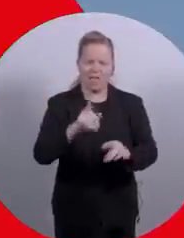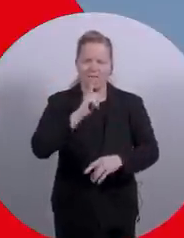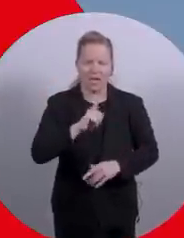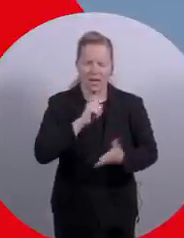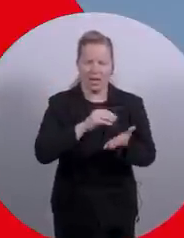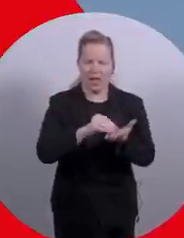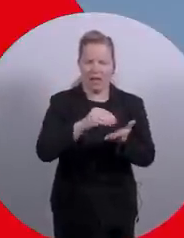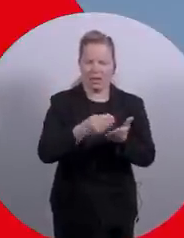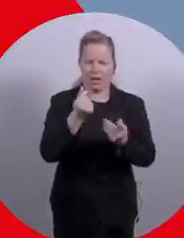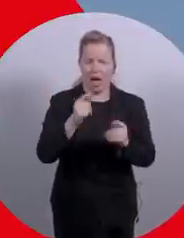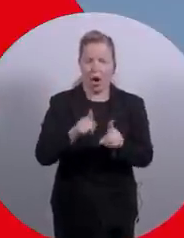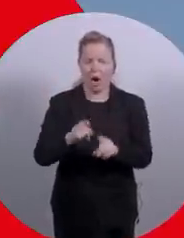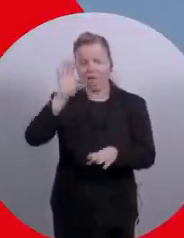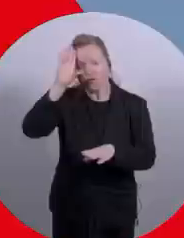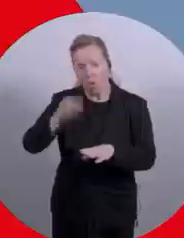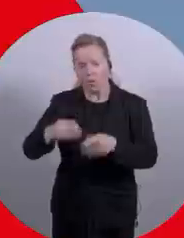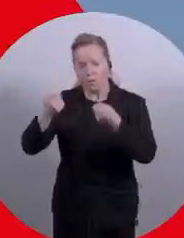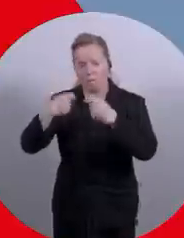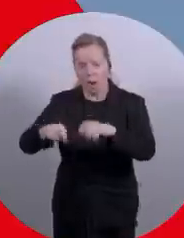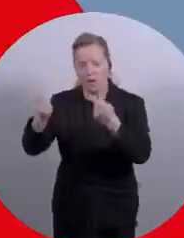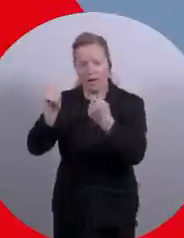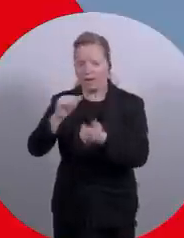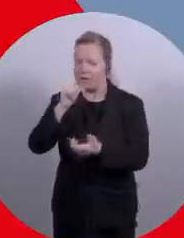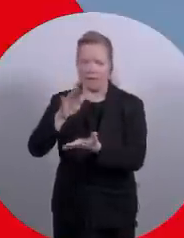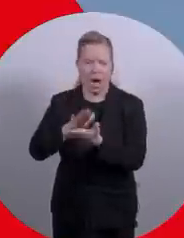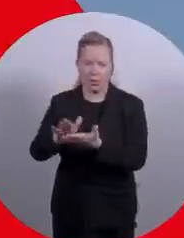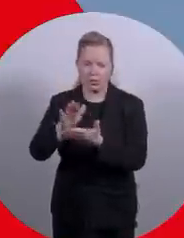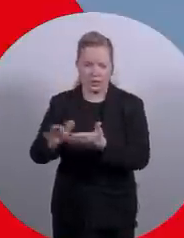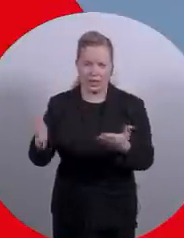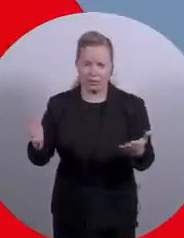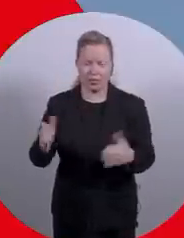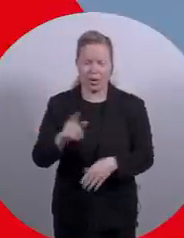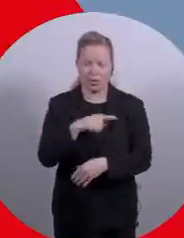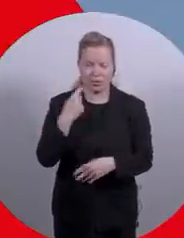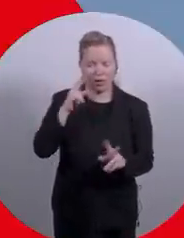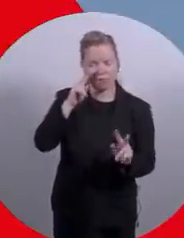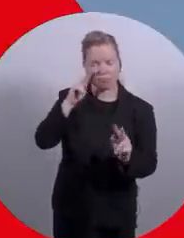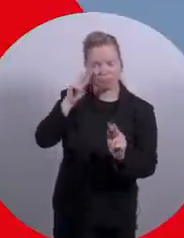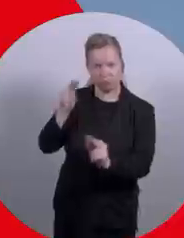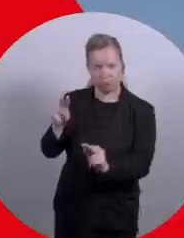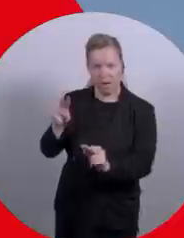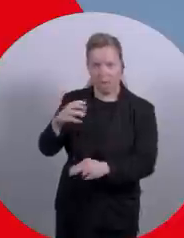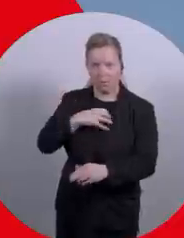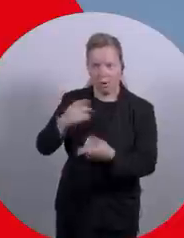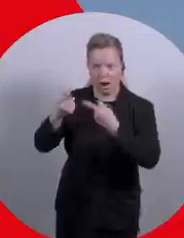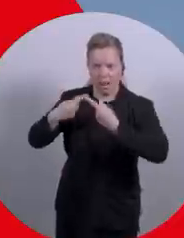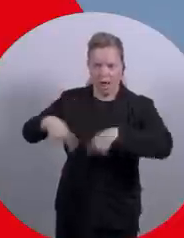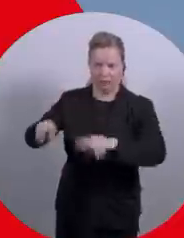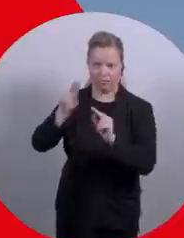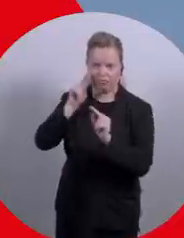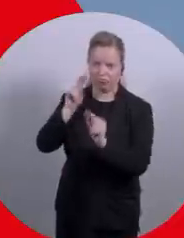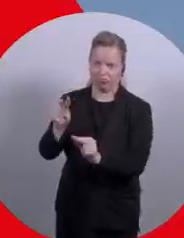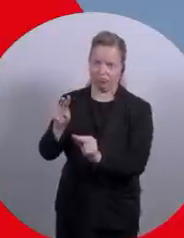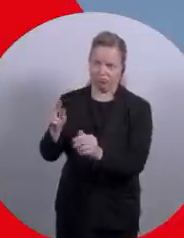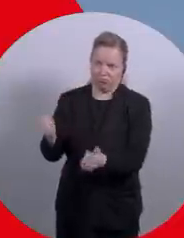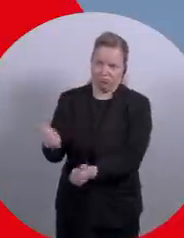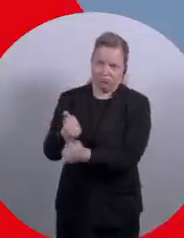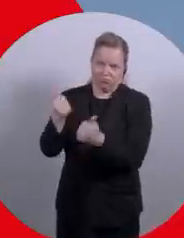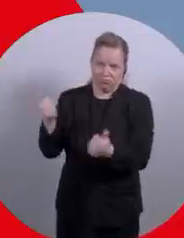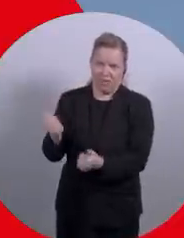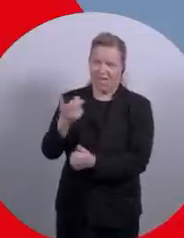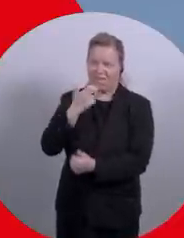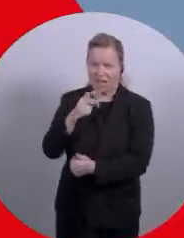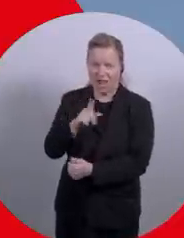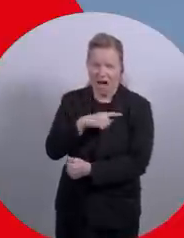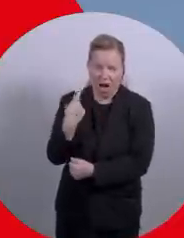ausgegeben und wir sehen mit einem bewundernden Auge ins Burgenland all das möchten wir